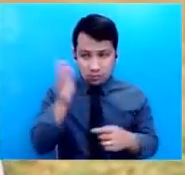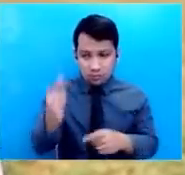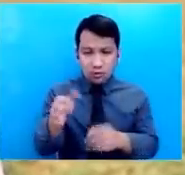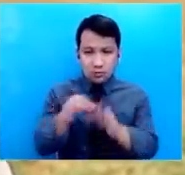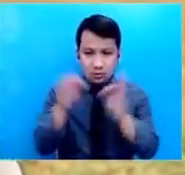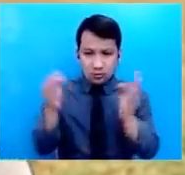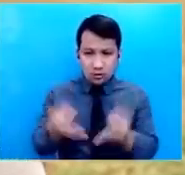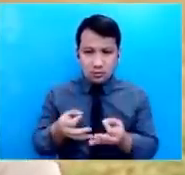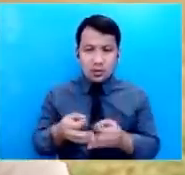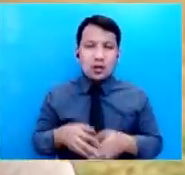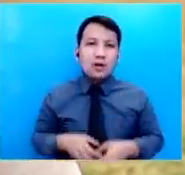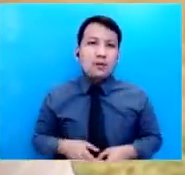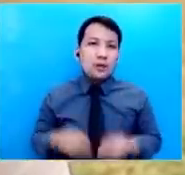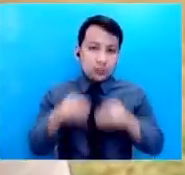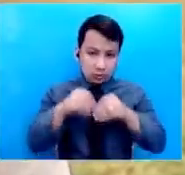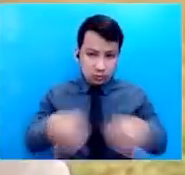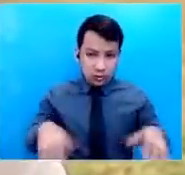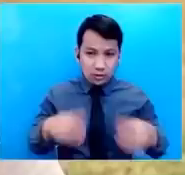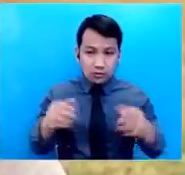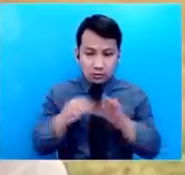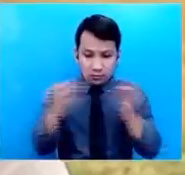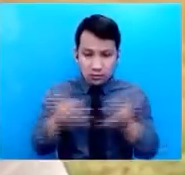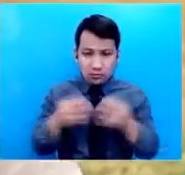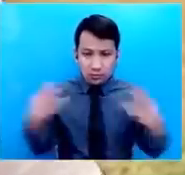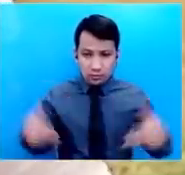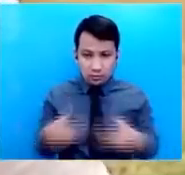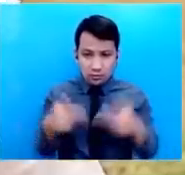mga pamilya ng nawawalan para